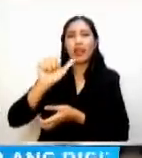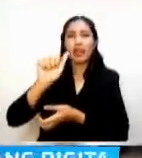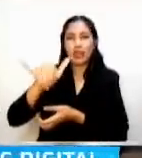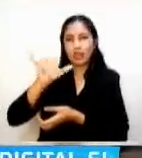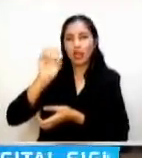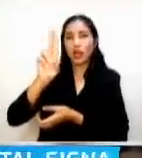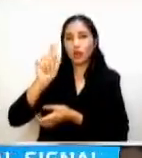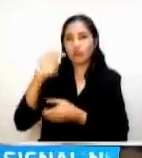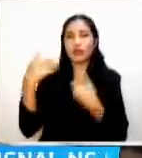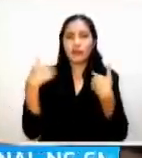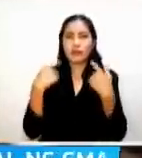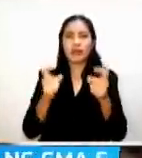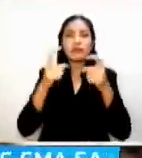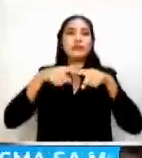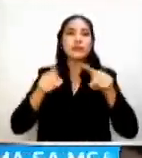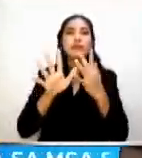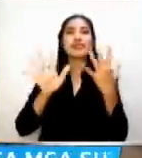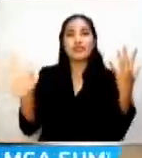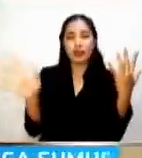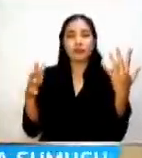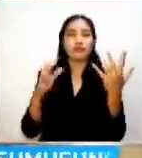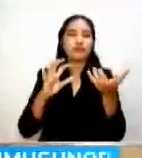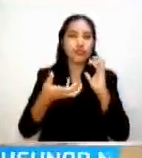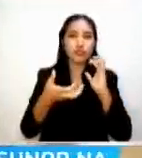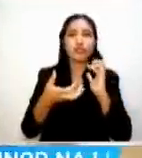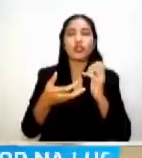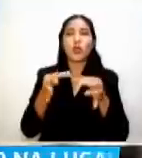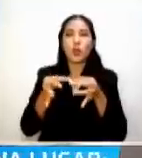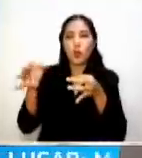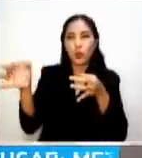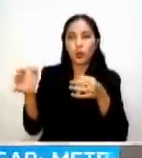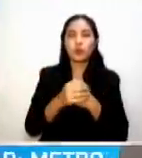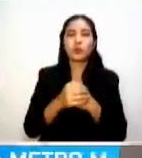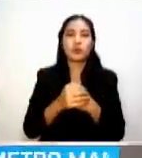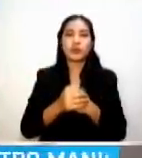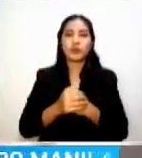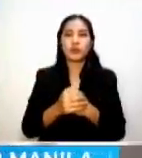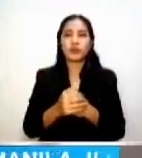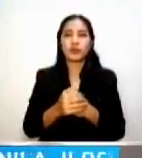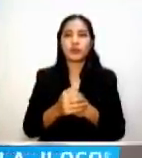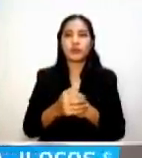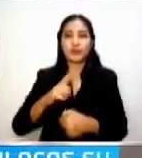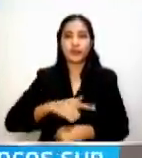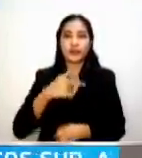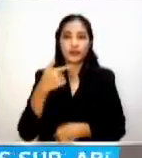Kaya natagalan po sila sa verification. Jonathan Andal, James Agustin, GMA News.